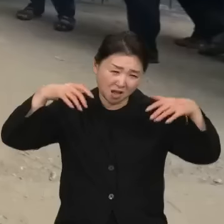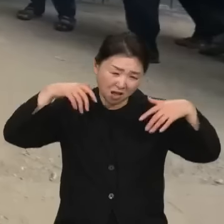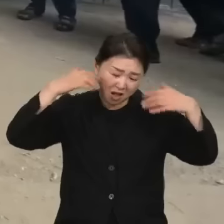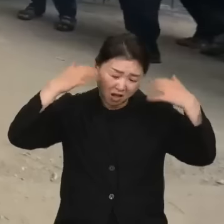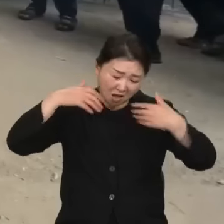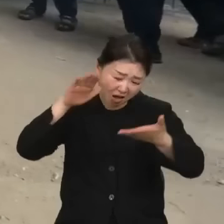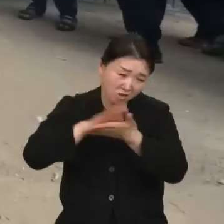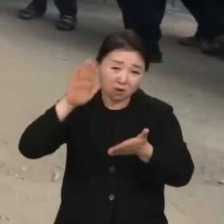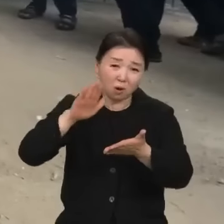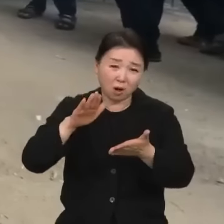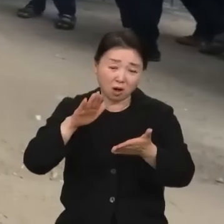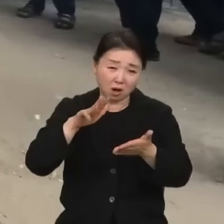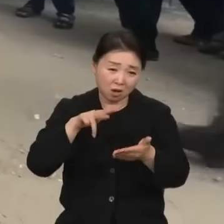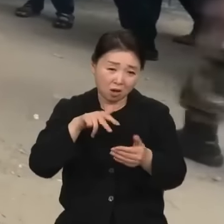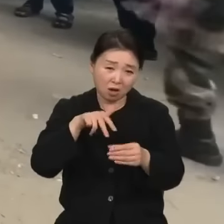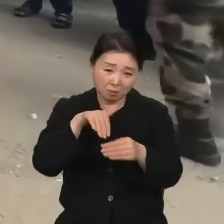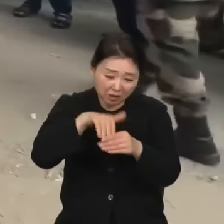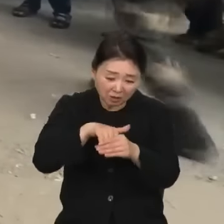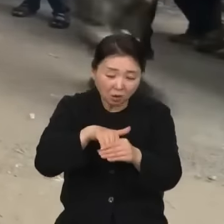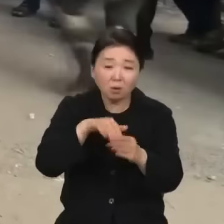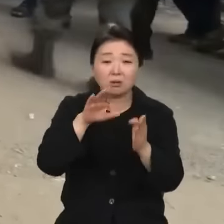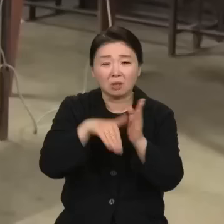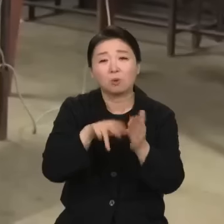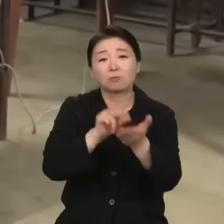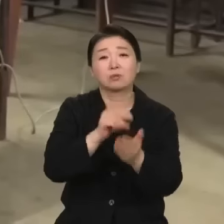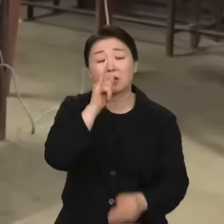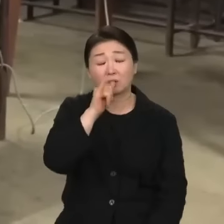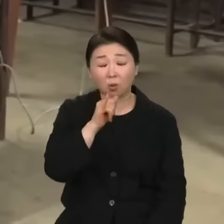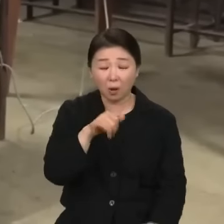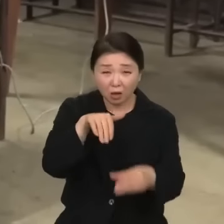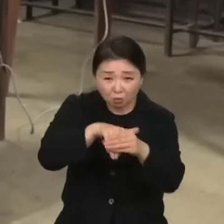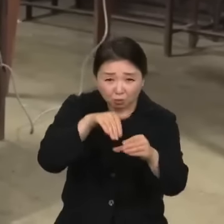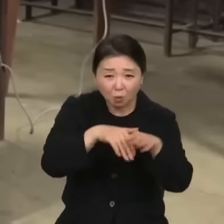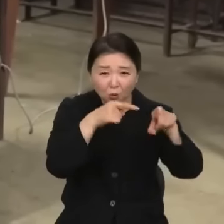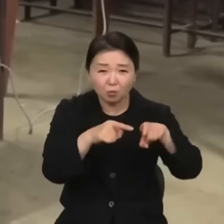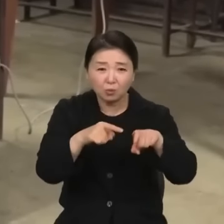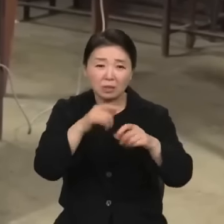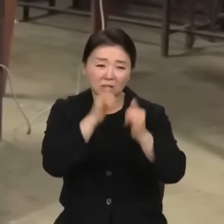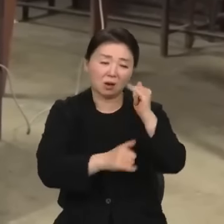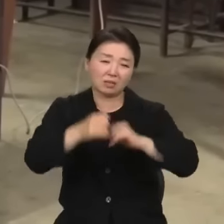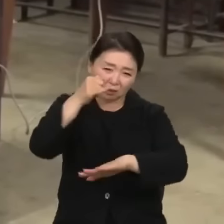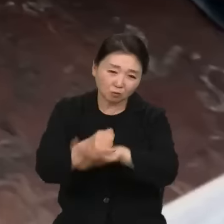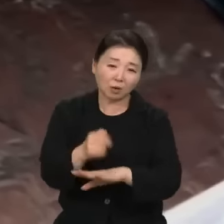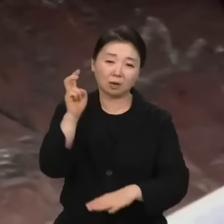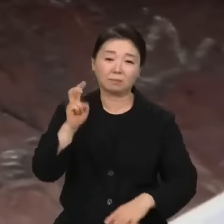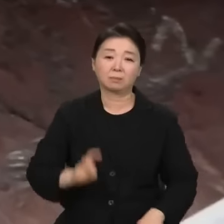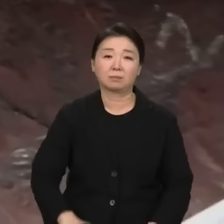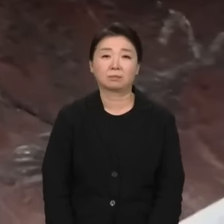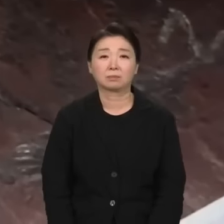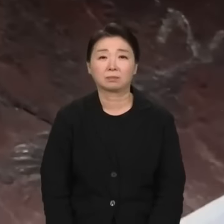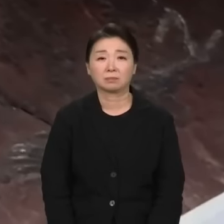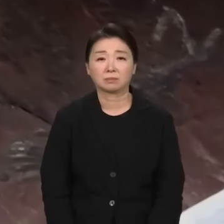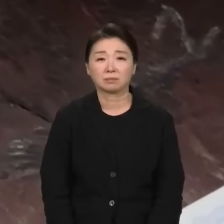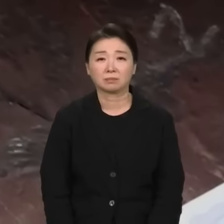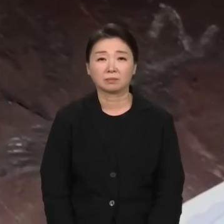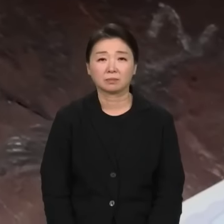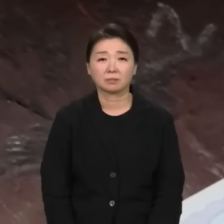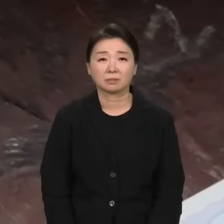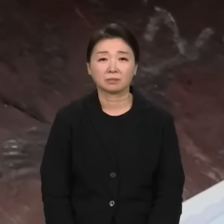중인 총선에도 영향을 미치고 있습니다. 유권자 투표율이 역대 최저를 기록할 거란 전망도 나옵니다.